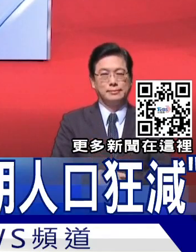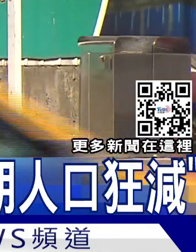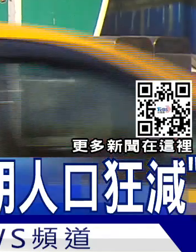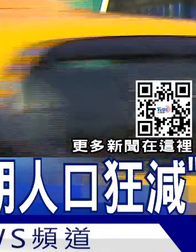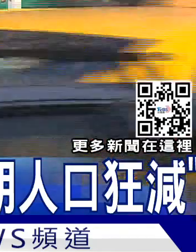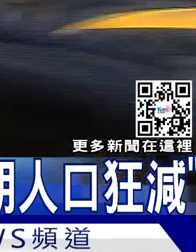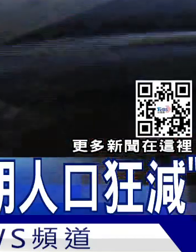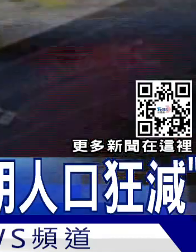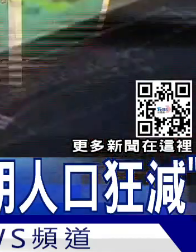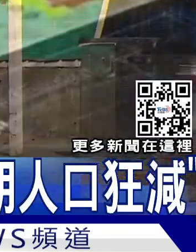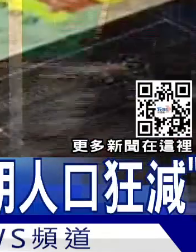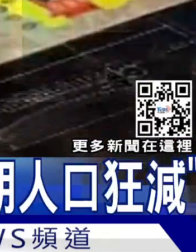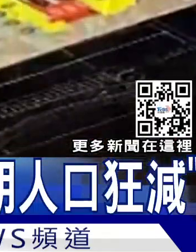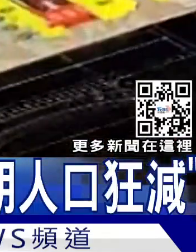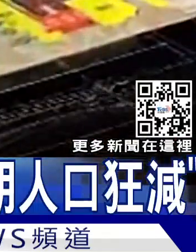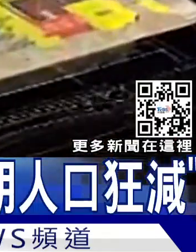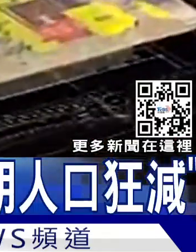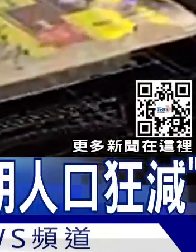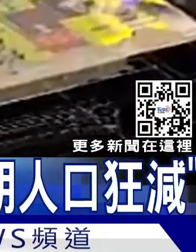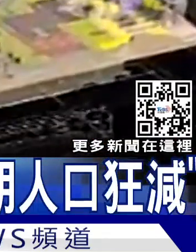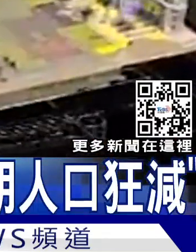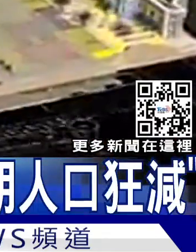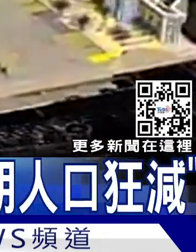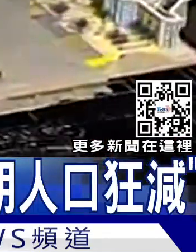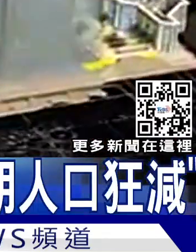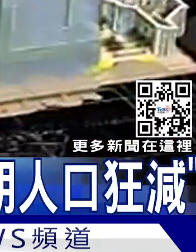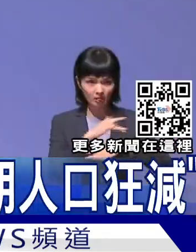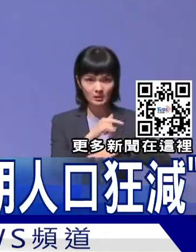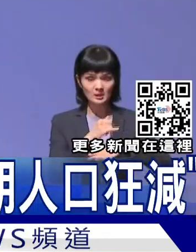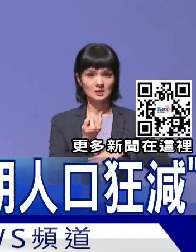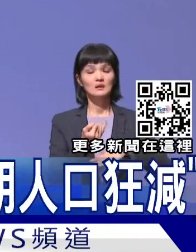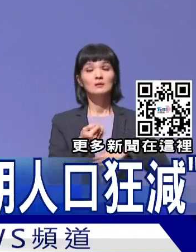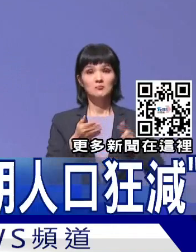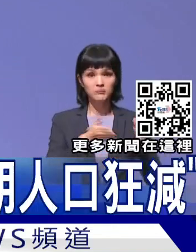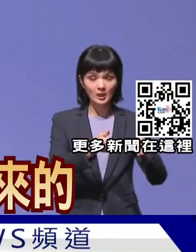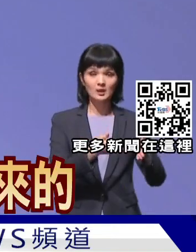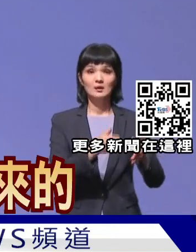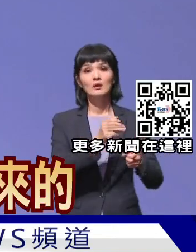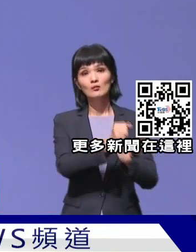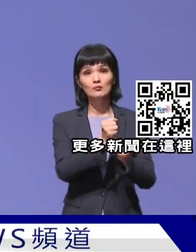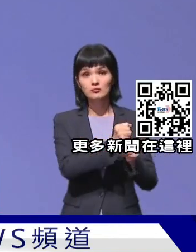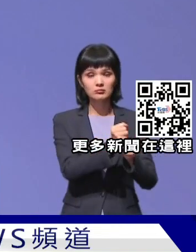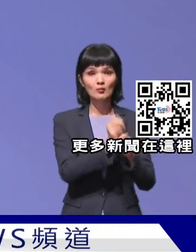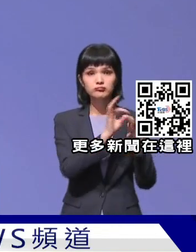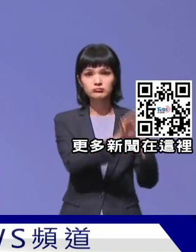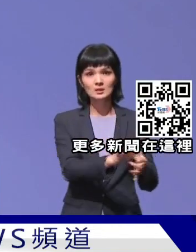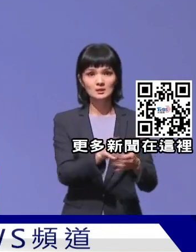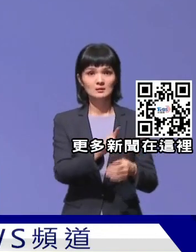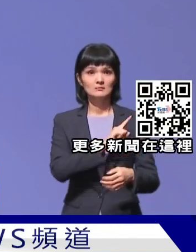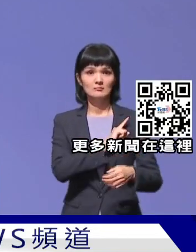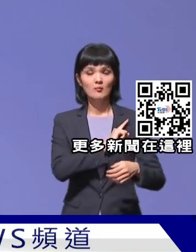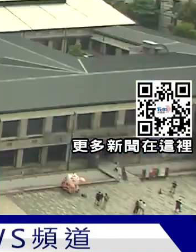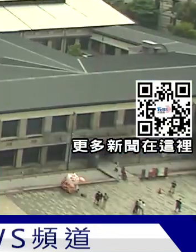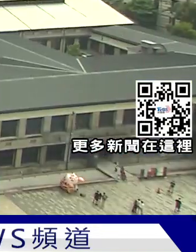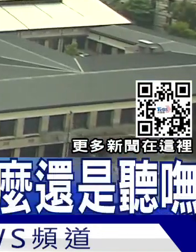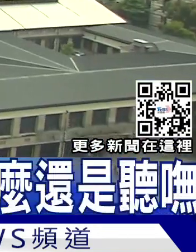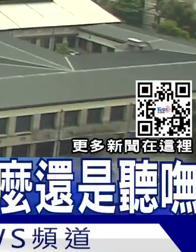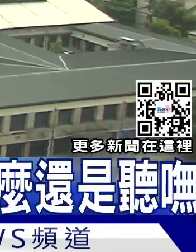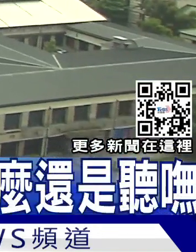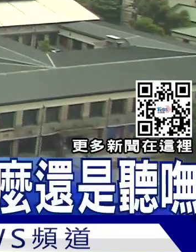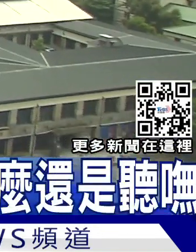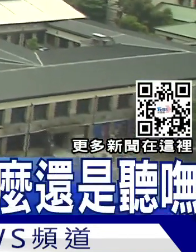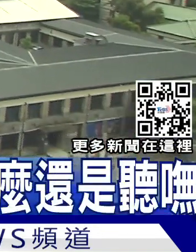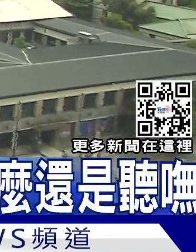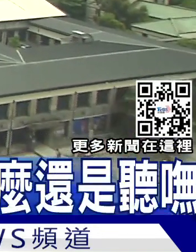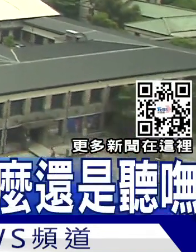江一军。但说到大巨蛋题，黄珊珊做足准备， 所以他不是自己长出来的，他是法院让他施工的。 京剧